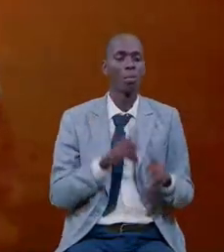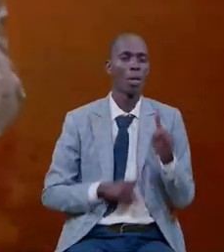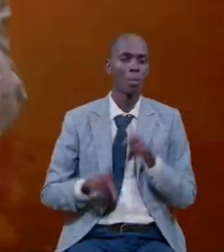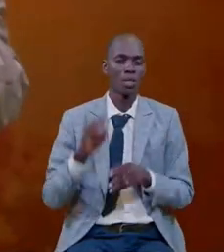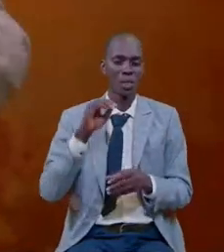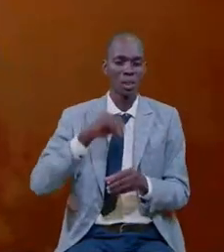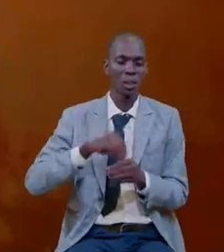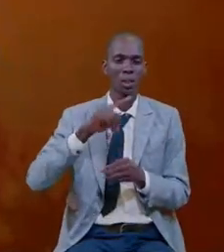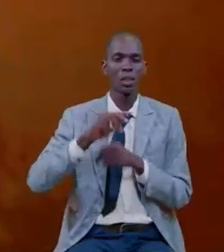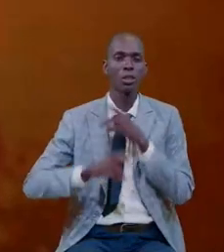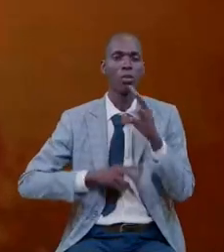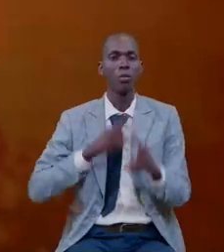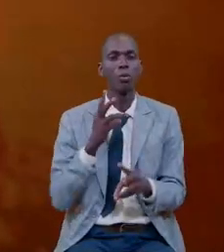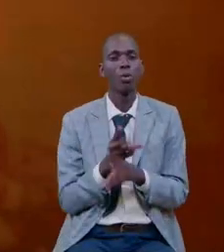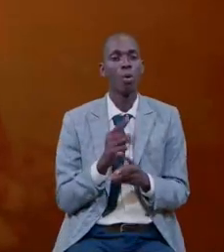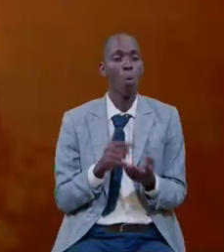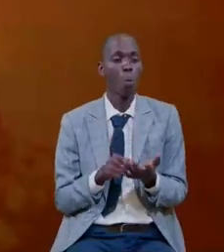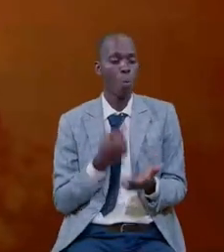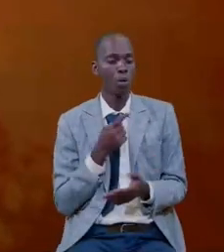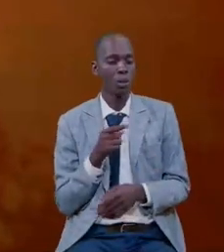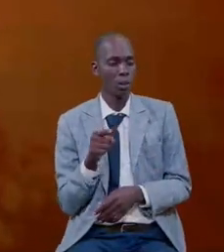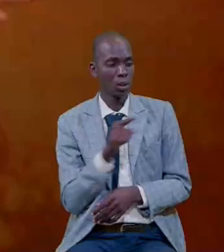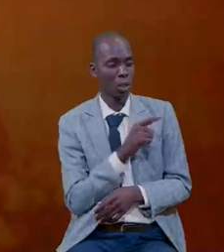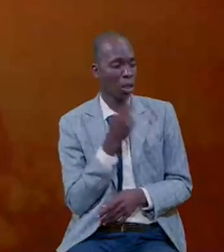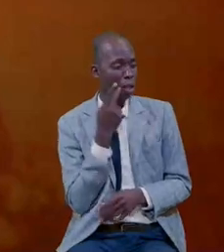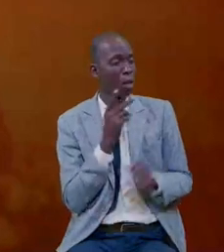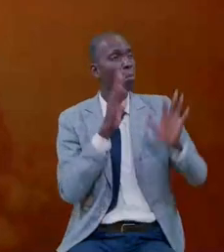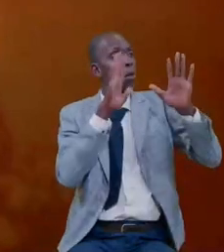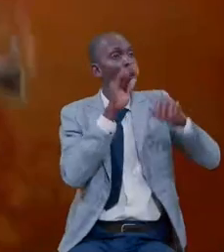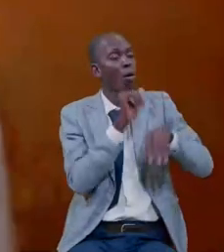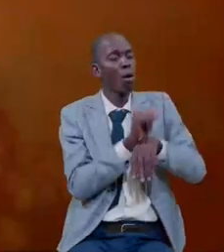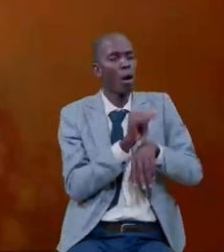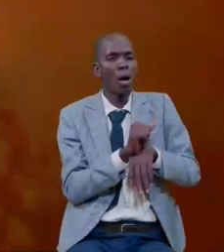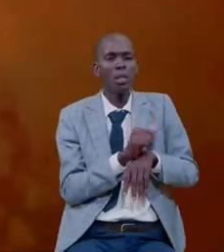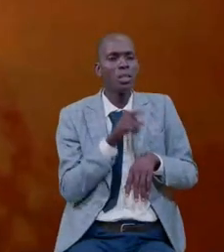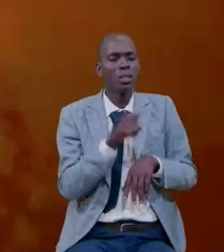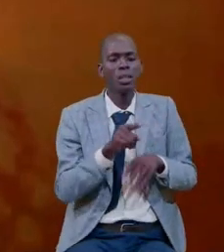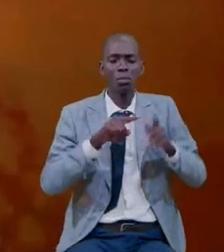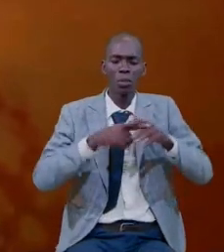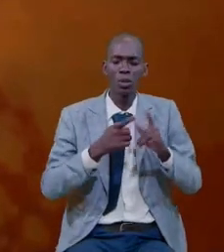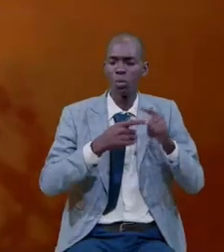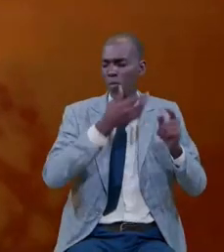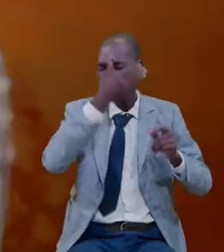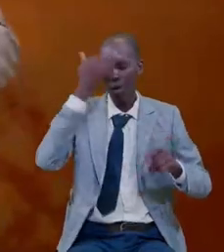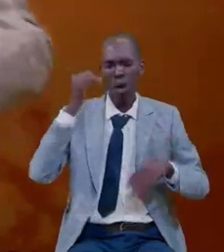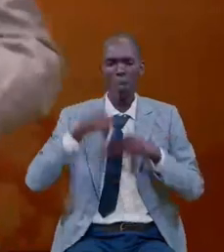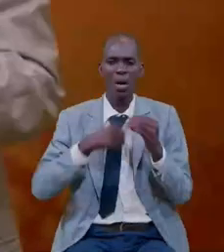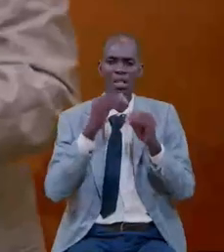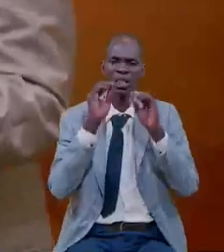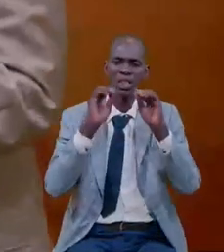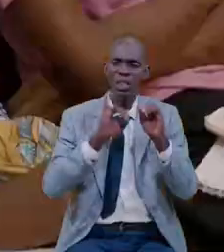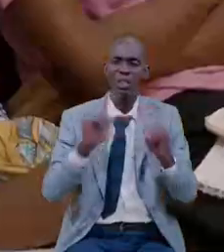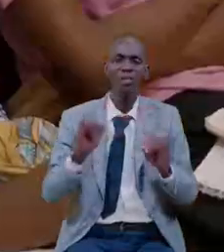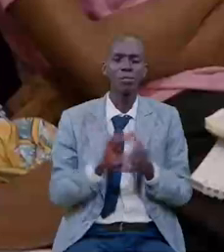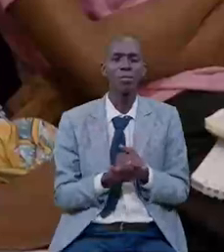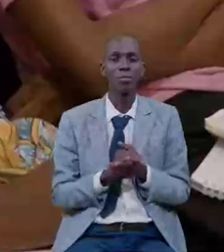de personnes dans le monde, dès qu'ils voient le miracle, ils n'examinent plus la doctrine que les gens